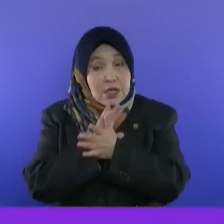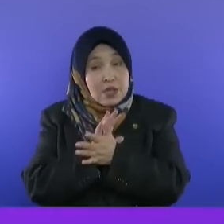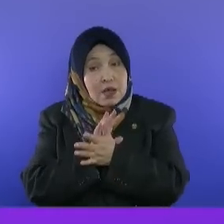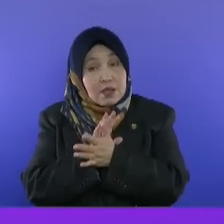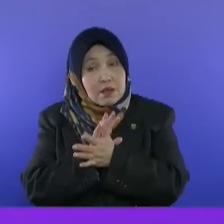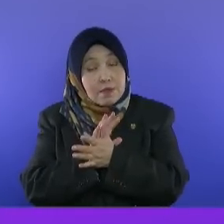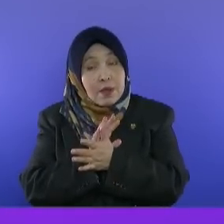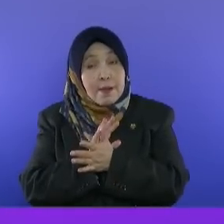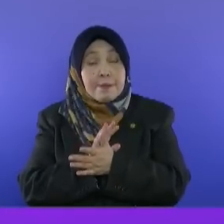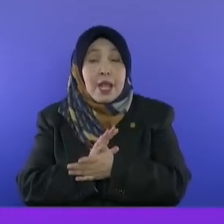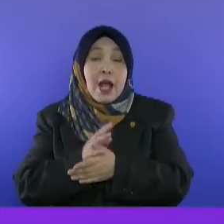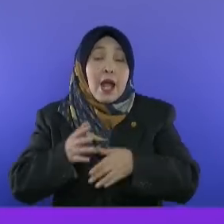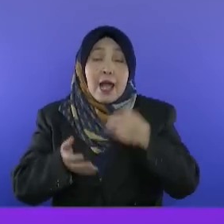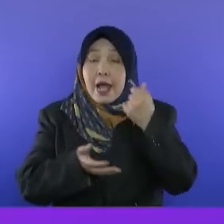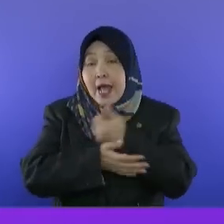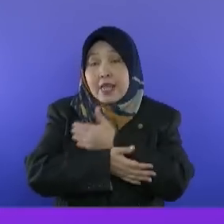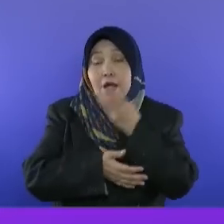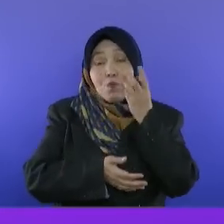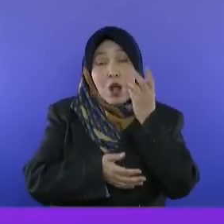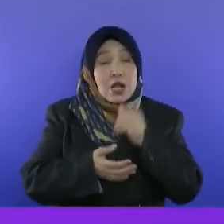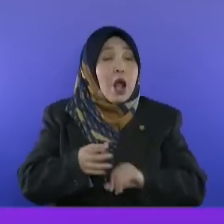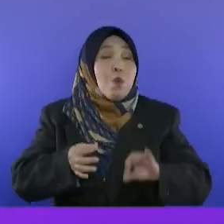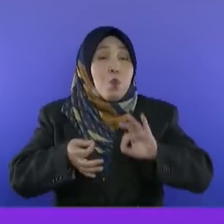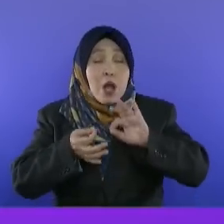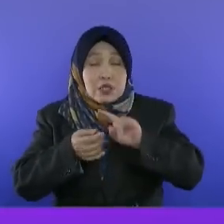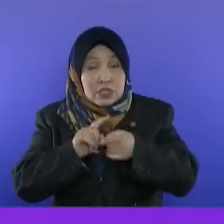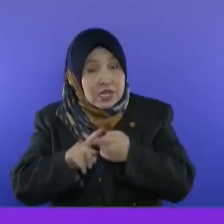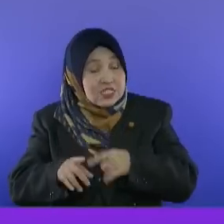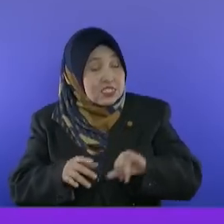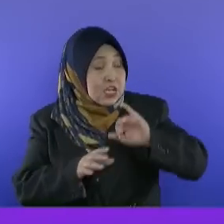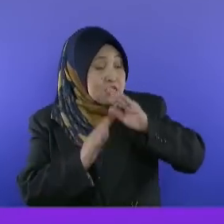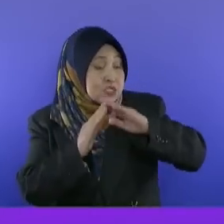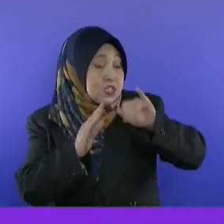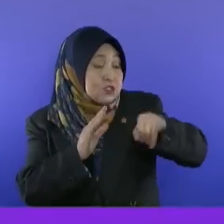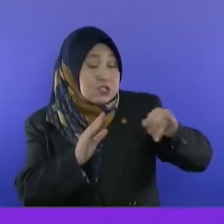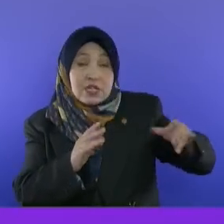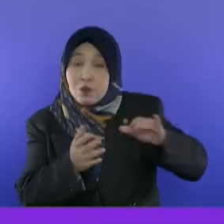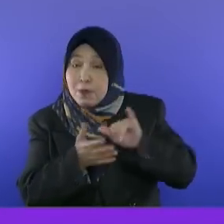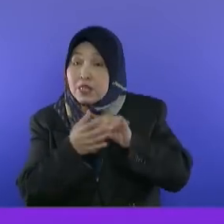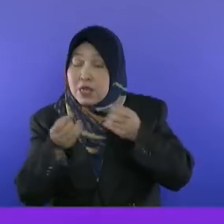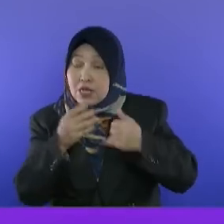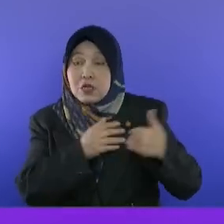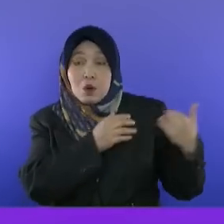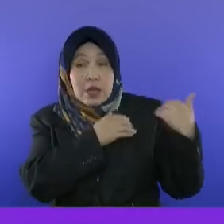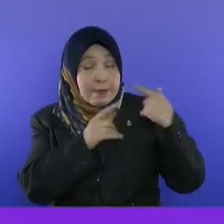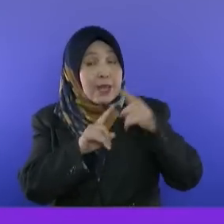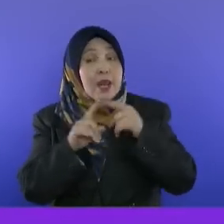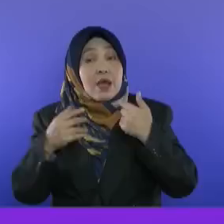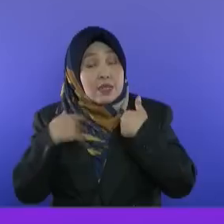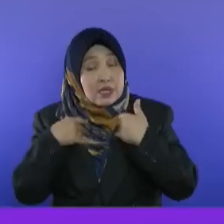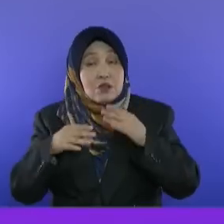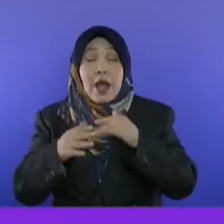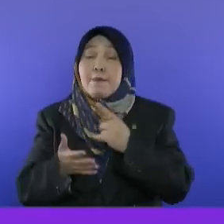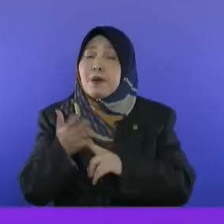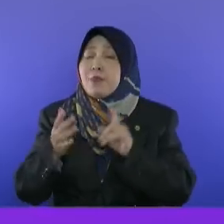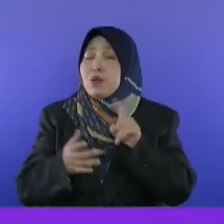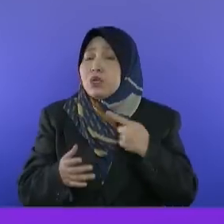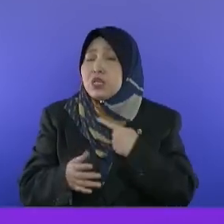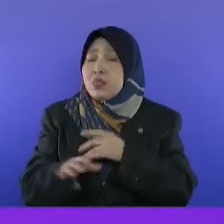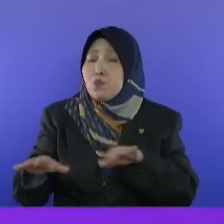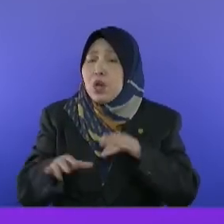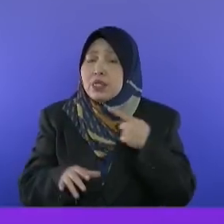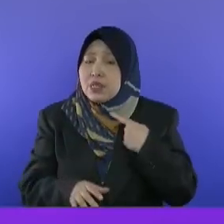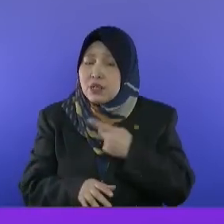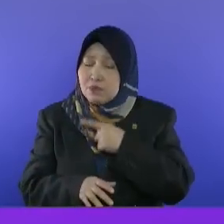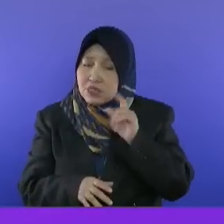anak buah contohnya kewajiban itu apakah yang perlu kita